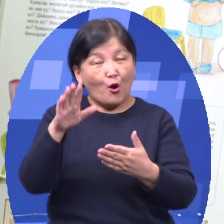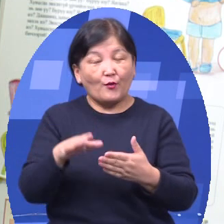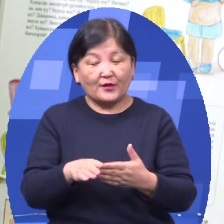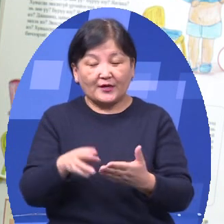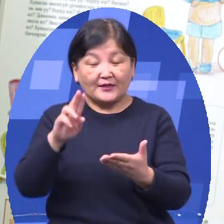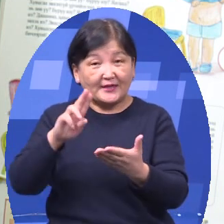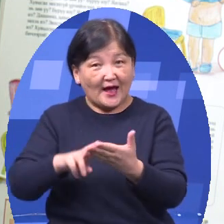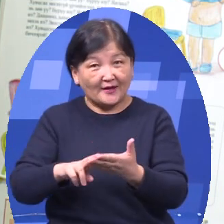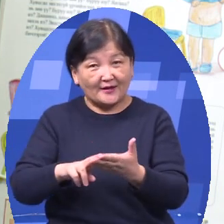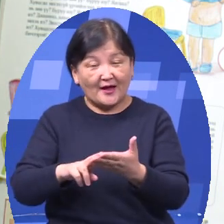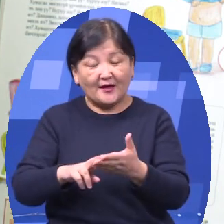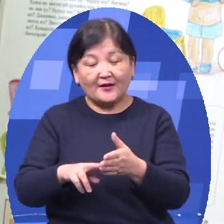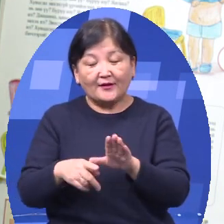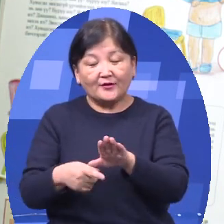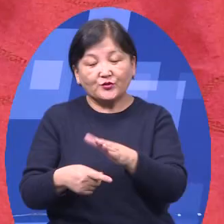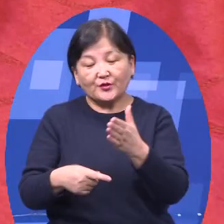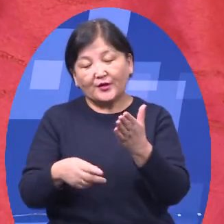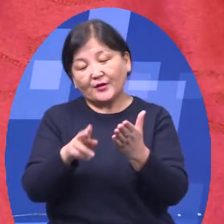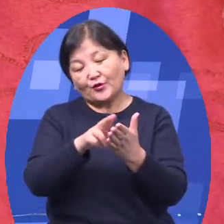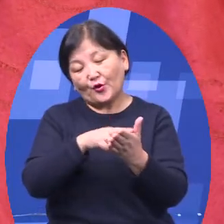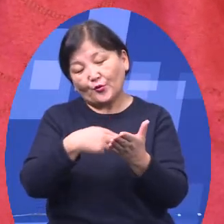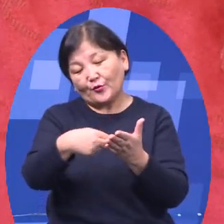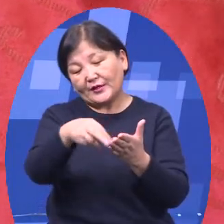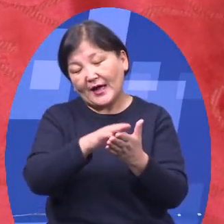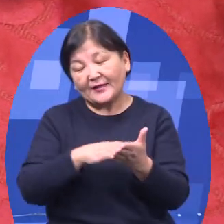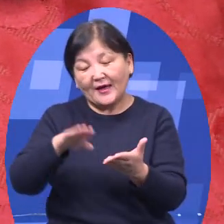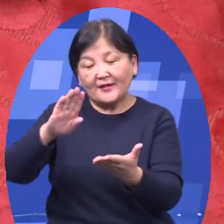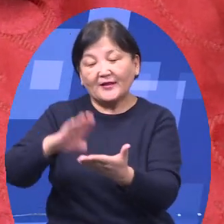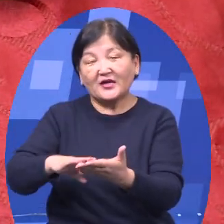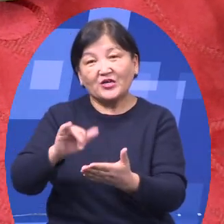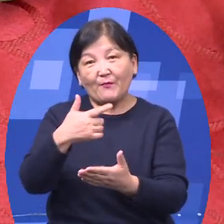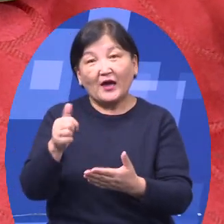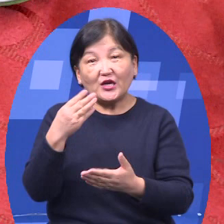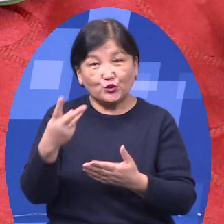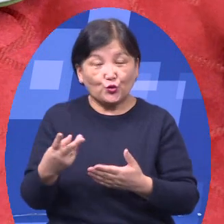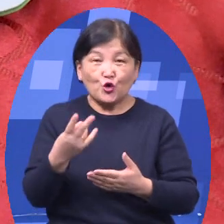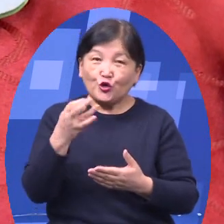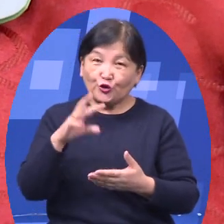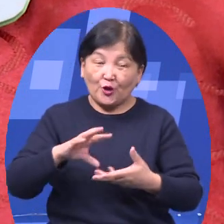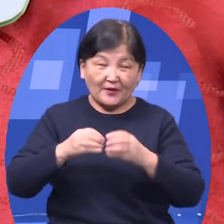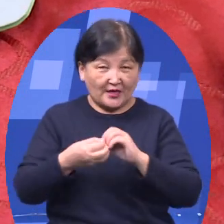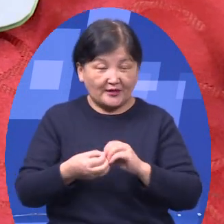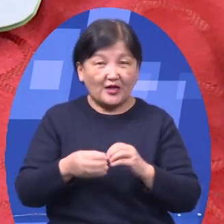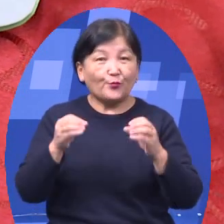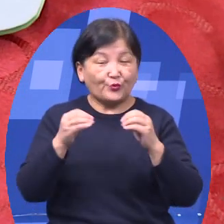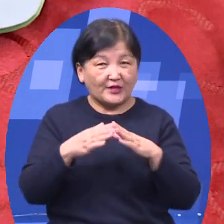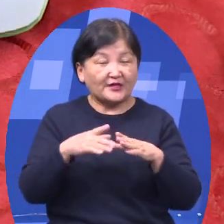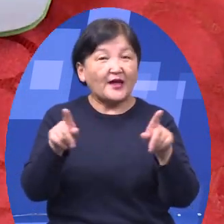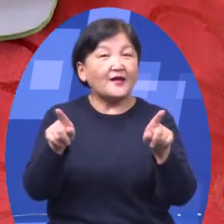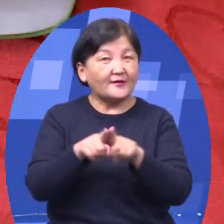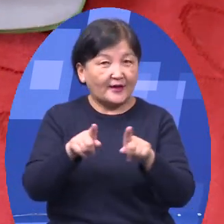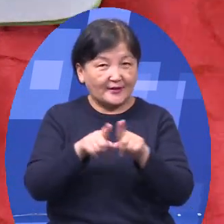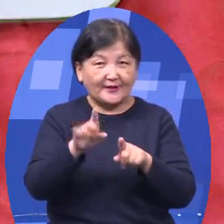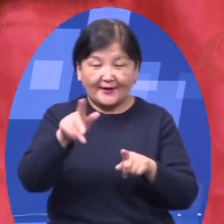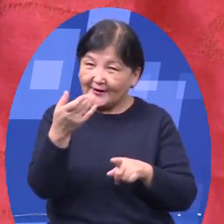ард цавуугаа наахдаа зургийнхаа артал тайруулаад нааж байгаа шүү. Та нар ч гэсэн дараа нь нам хийж үзэхдээ ингэж наах нь